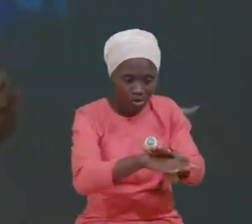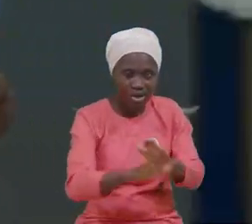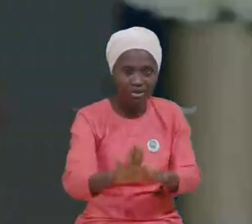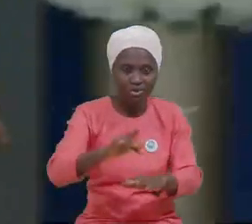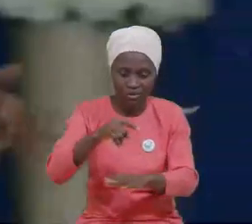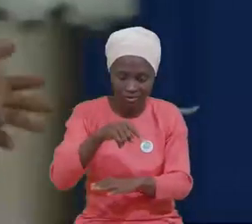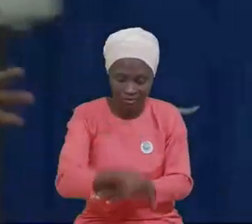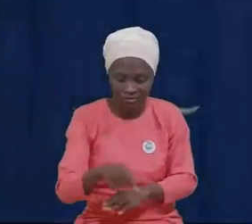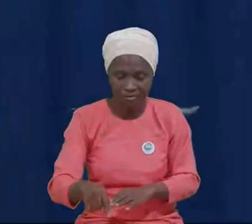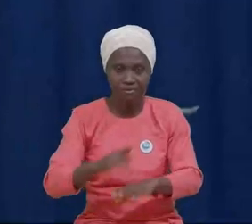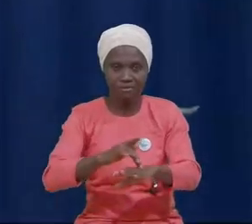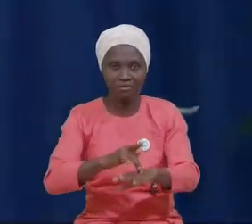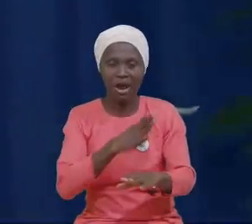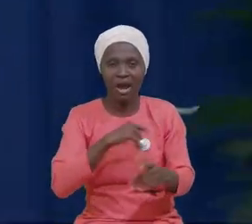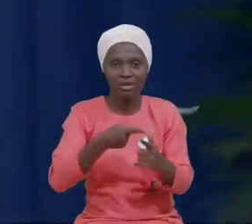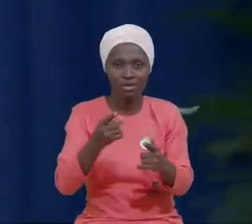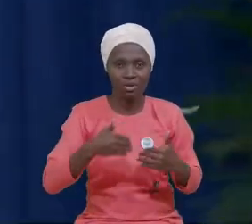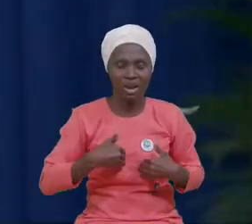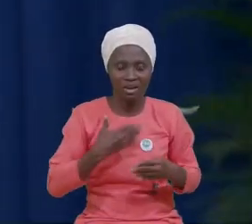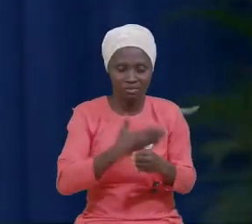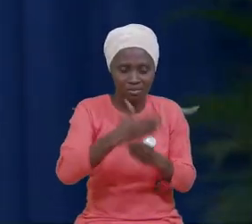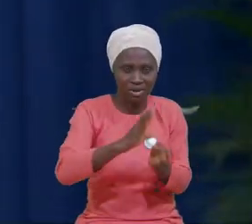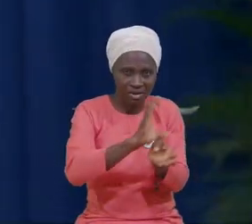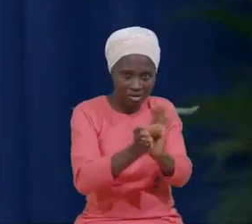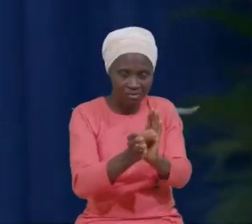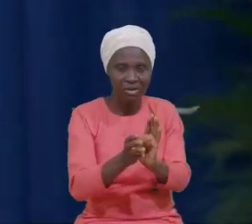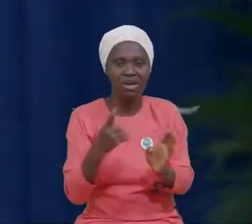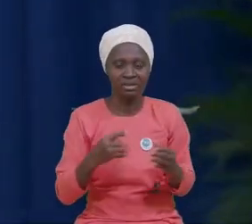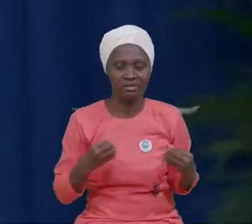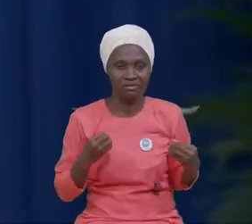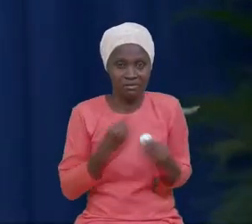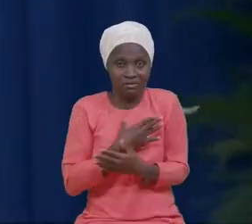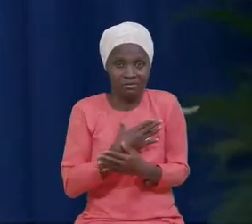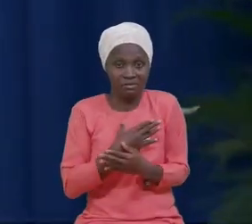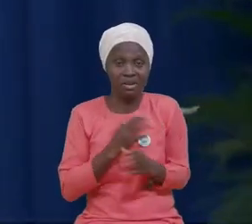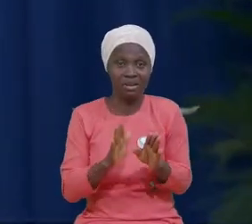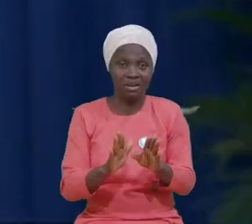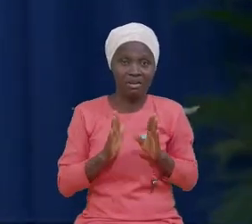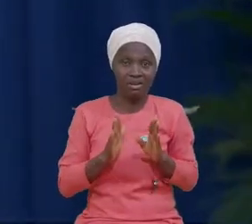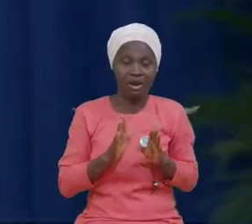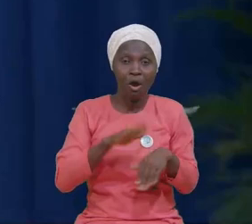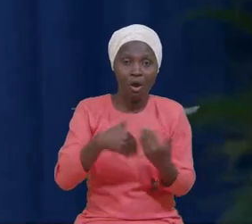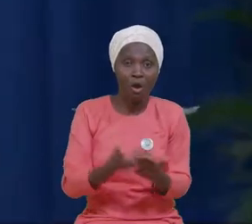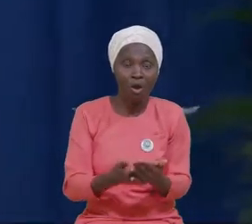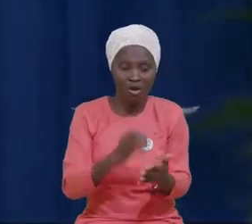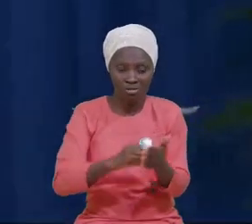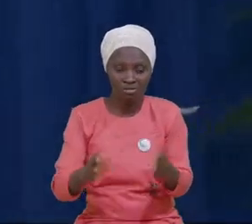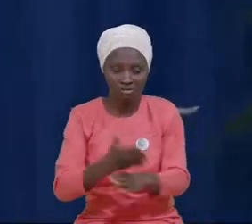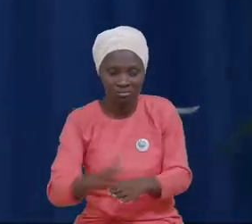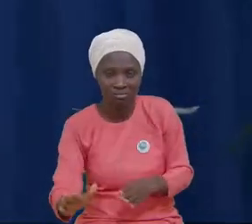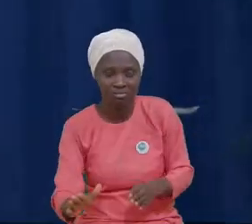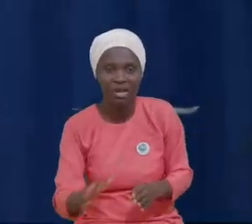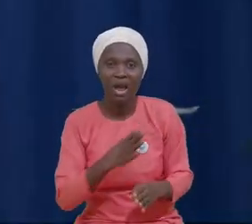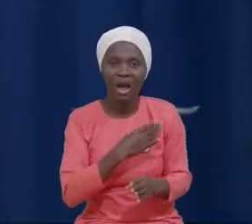la conversion totale. La conversion totale. La crainte est ôtée. La timidité est ôtée. L'intimidation est